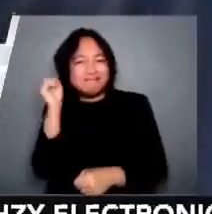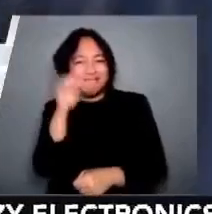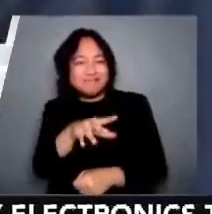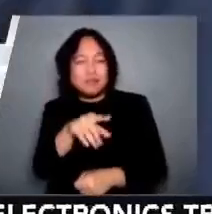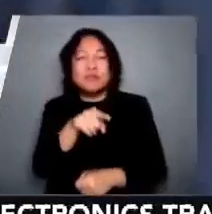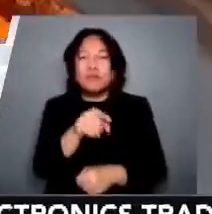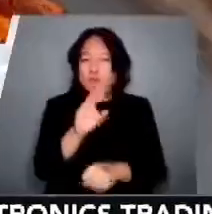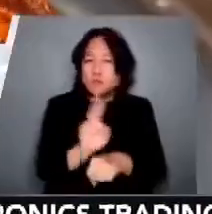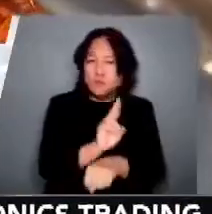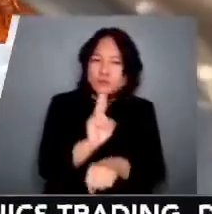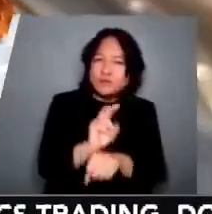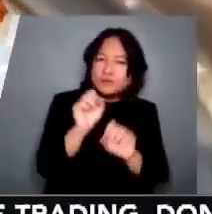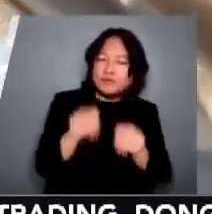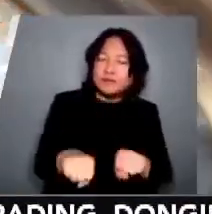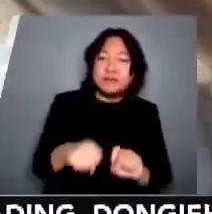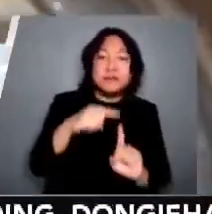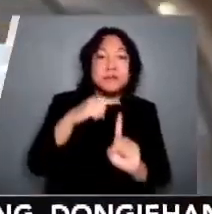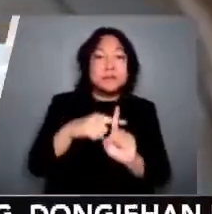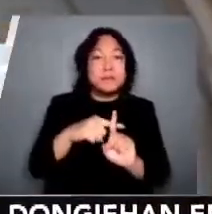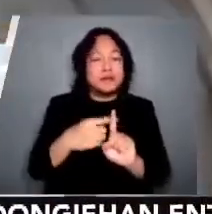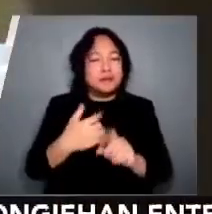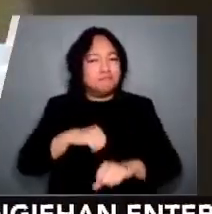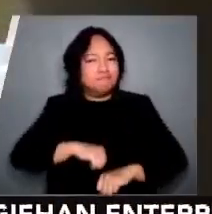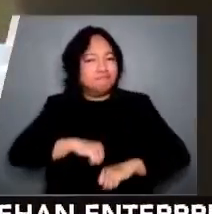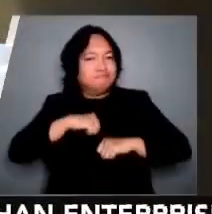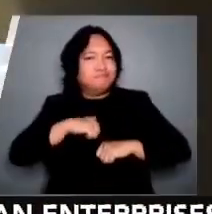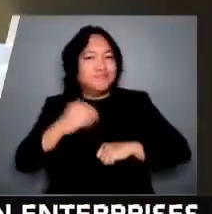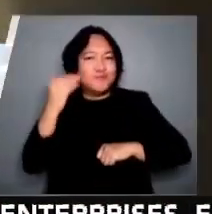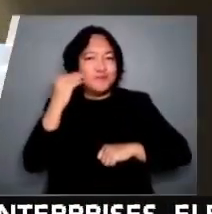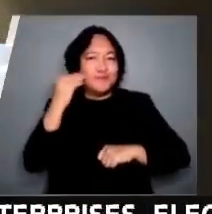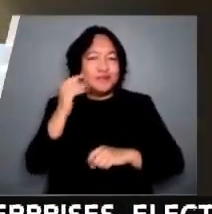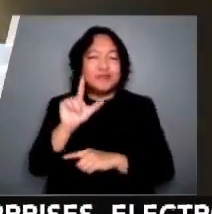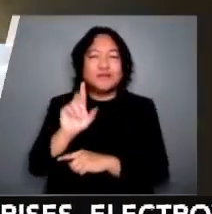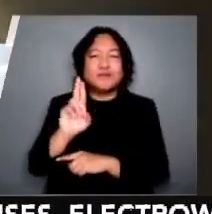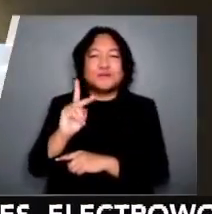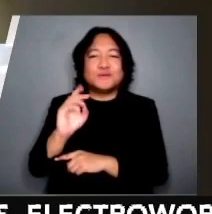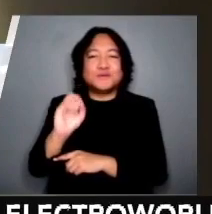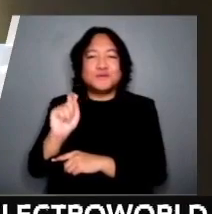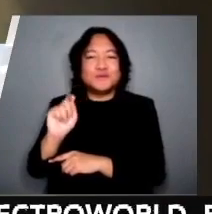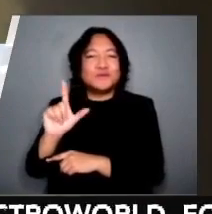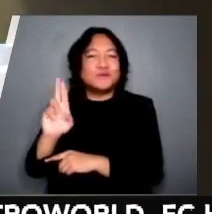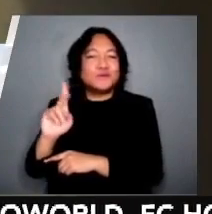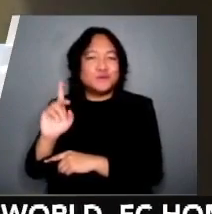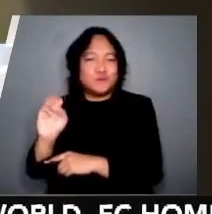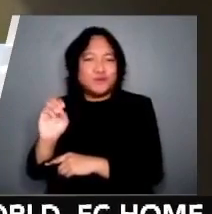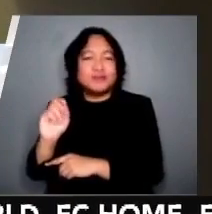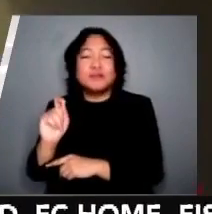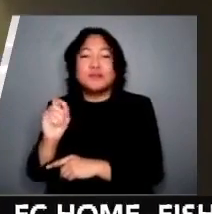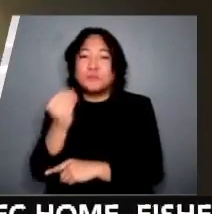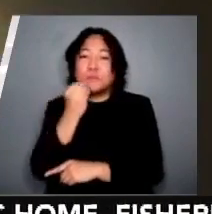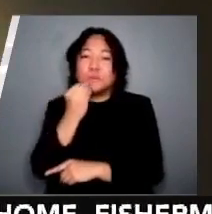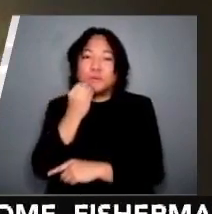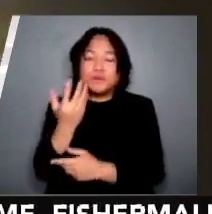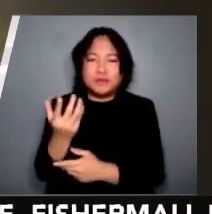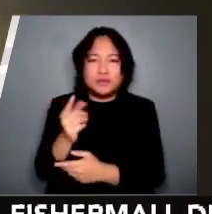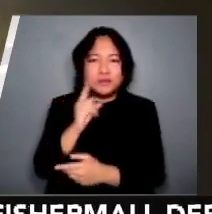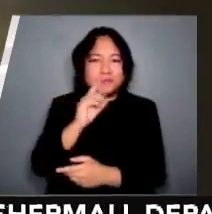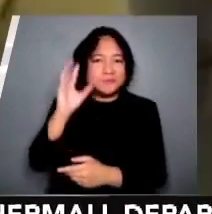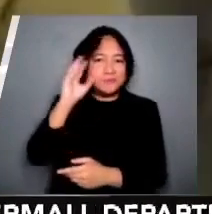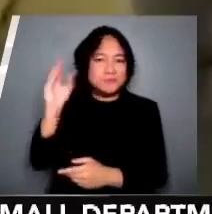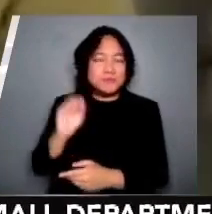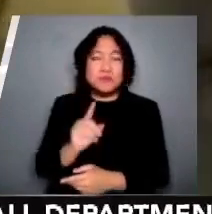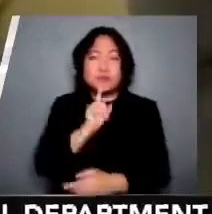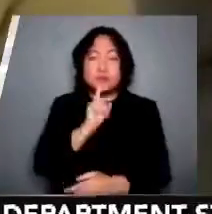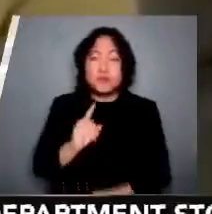kanilang pinagmamalaking lokot-lokot. Napakabait ng mga tao sa Isabela, sa Basilan. Kaya kung halimbawa